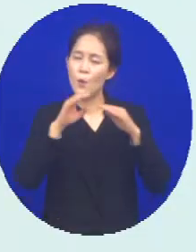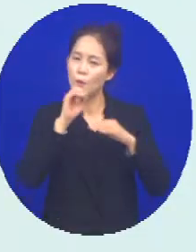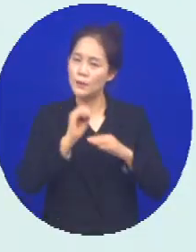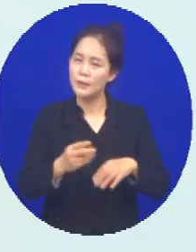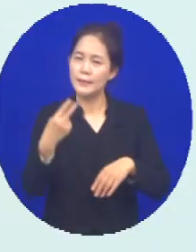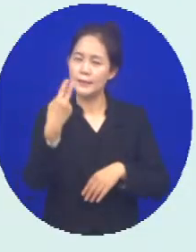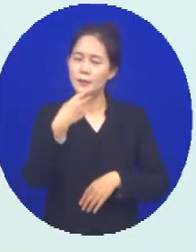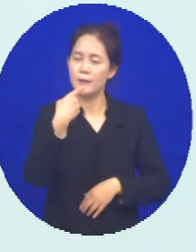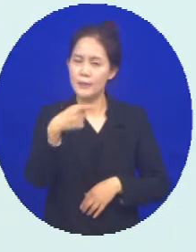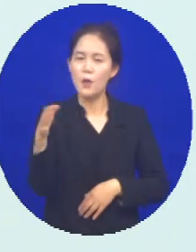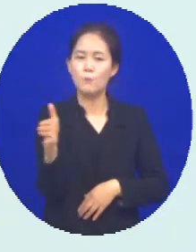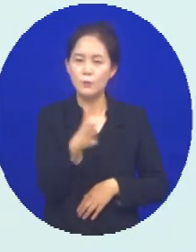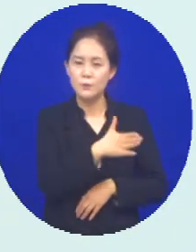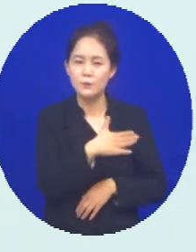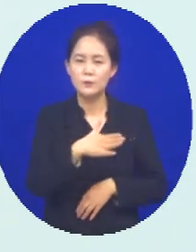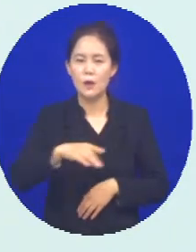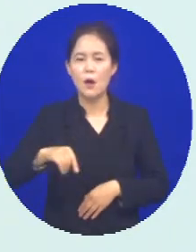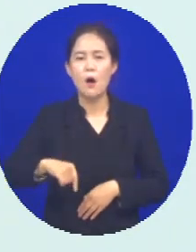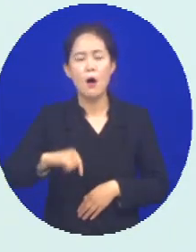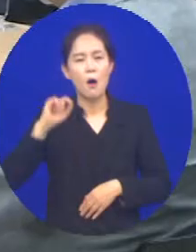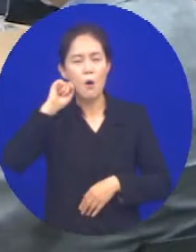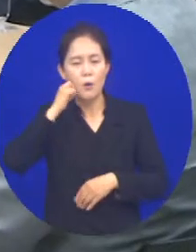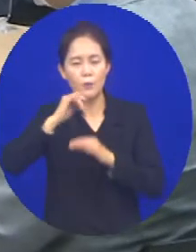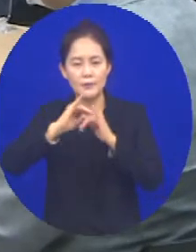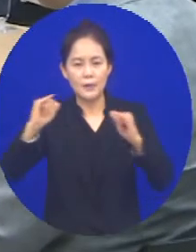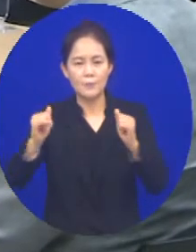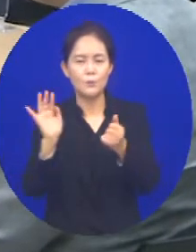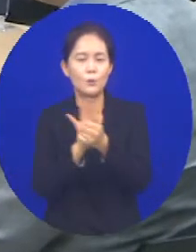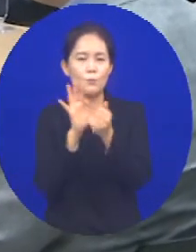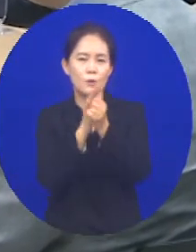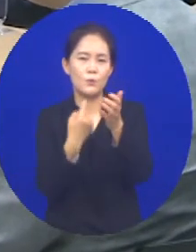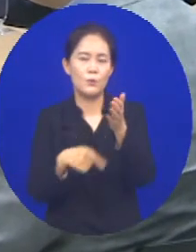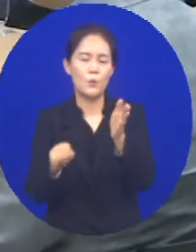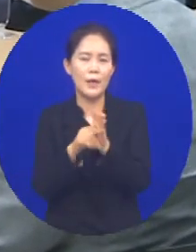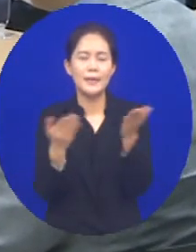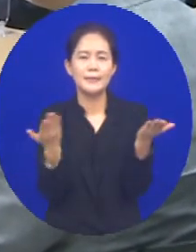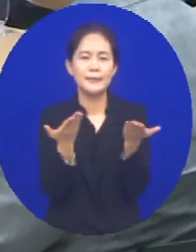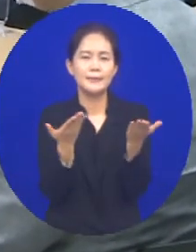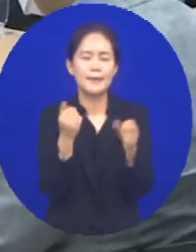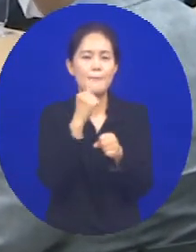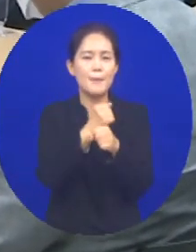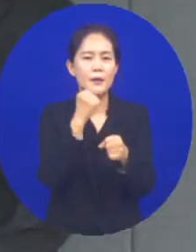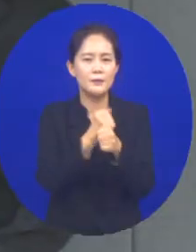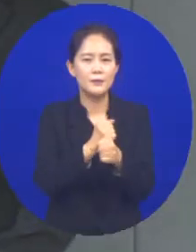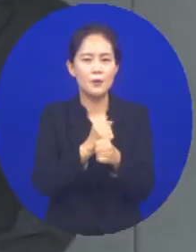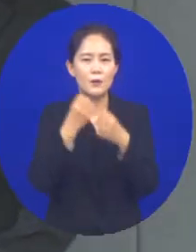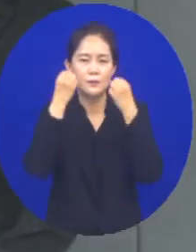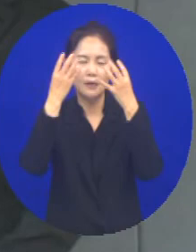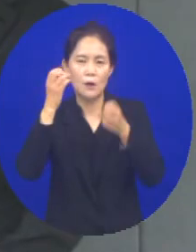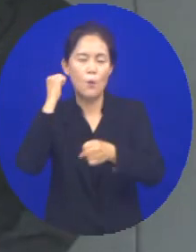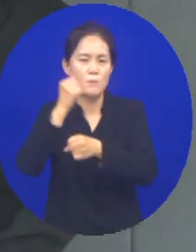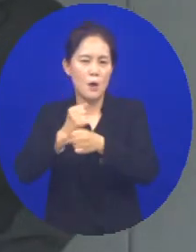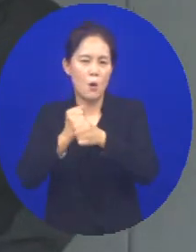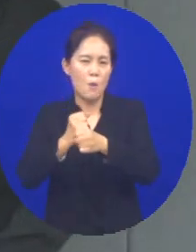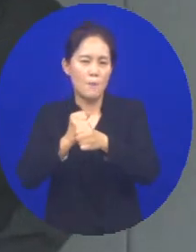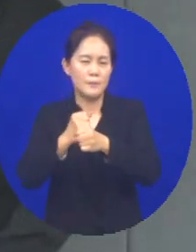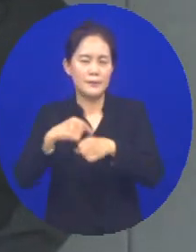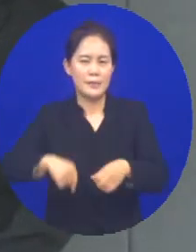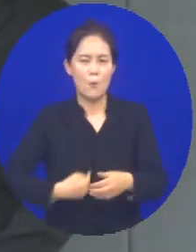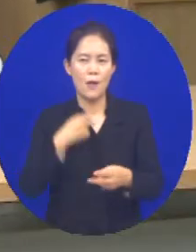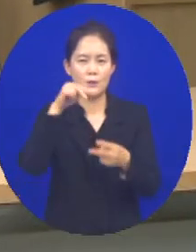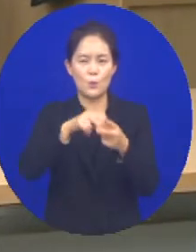우리 시는 지난 2001년부터 취약계층 자립을 돕기 위해 일자리를 창출하고 취업과 창업을 돕는